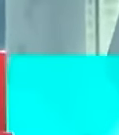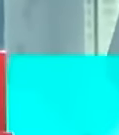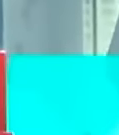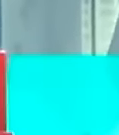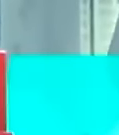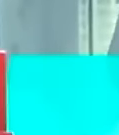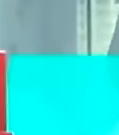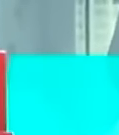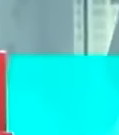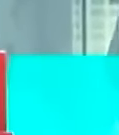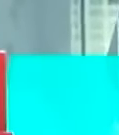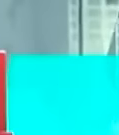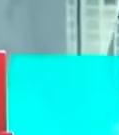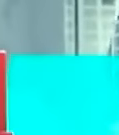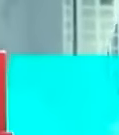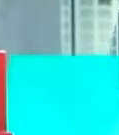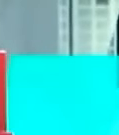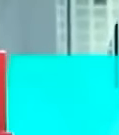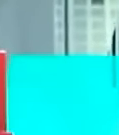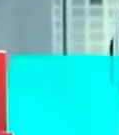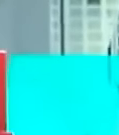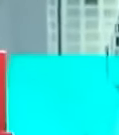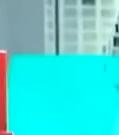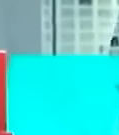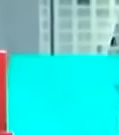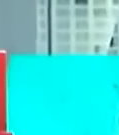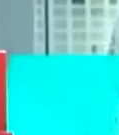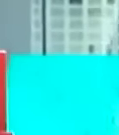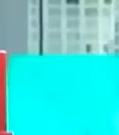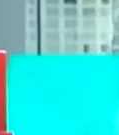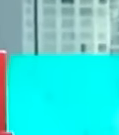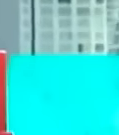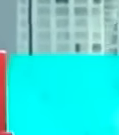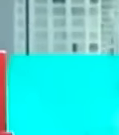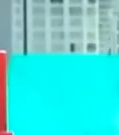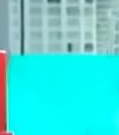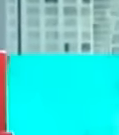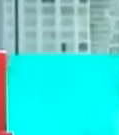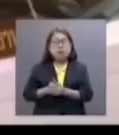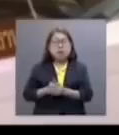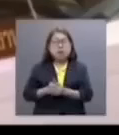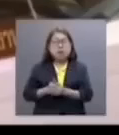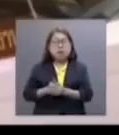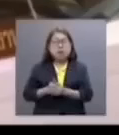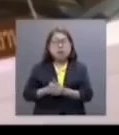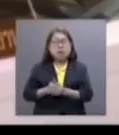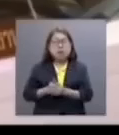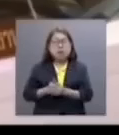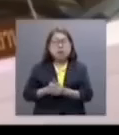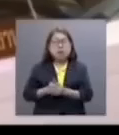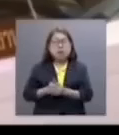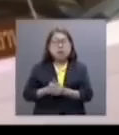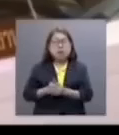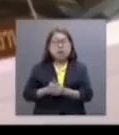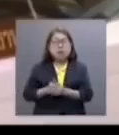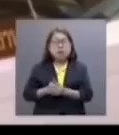าเนี่ยก็มีคนจับจ้องดูเอสื่อรายงานนะอย่างไทย PBS ตอนที่ออกข่าวไปเนี่ยก็กลายมาเป็น